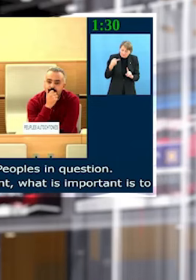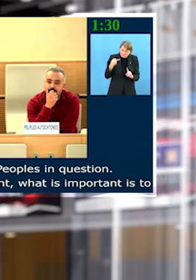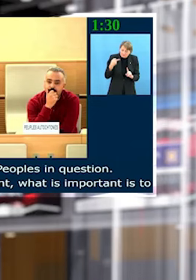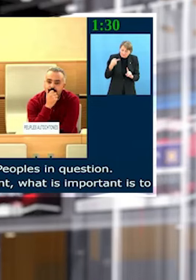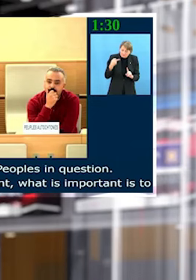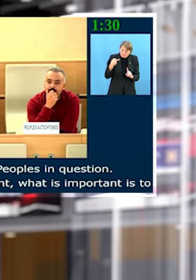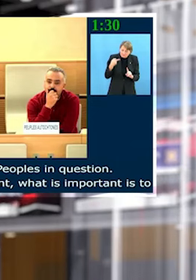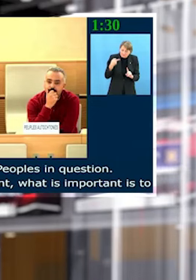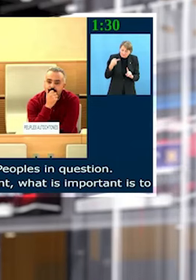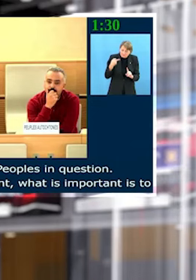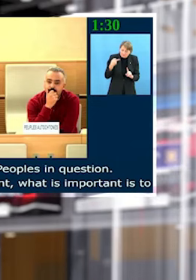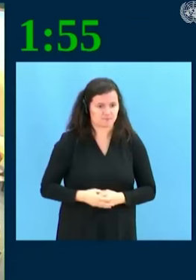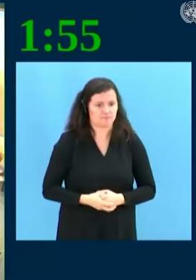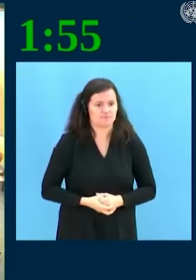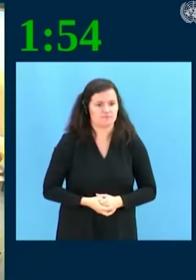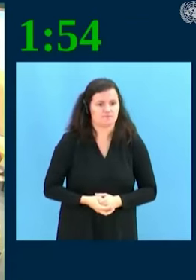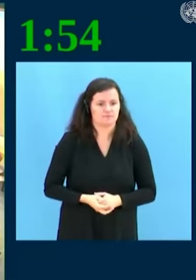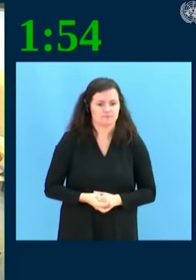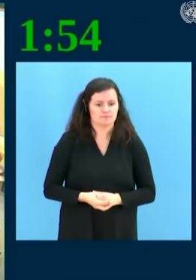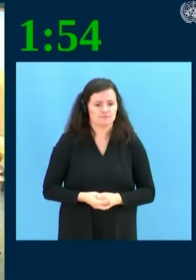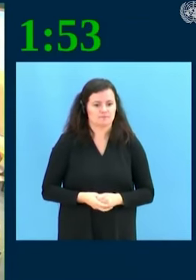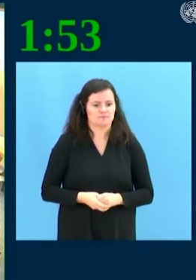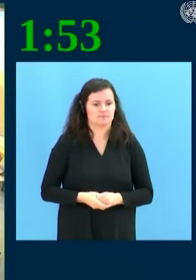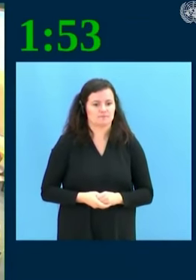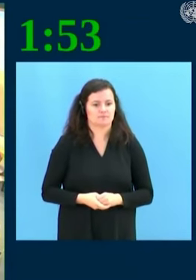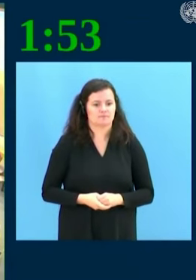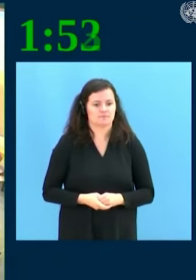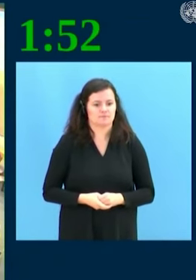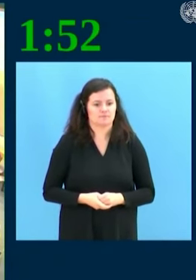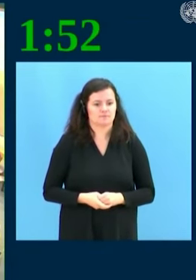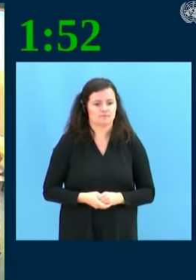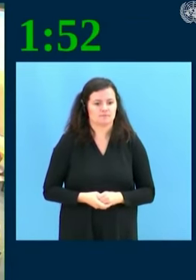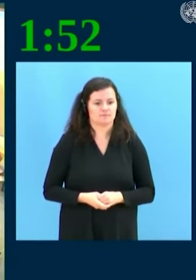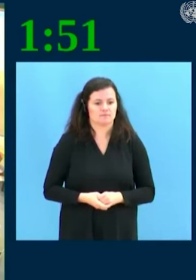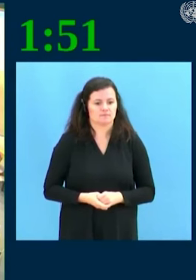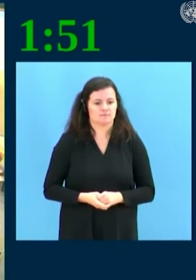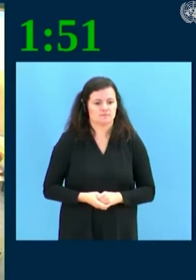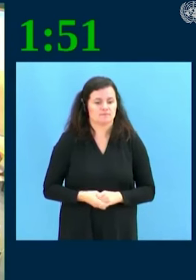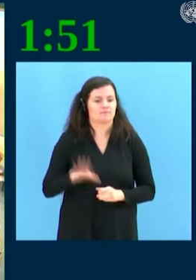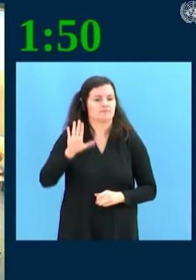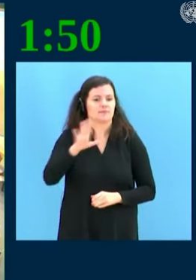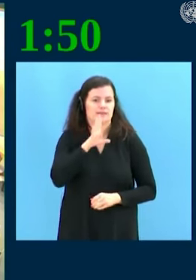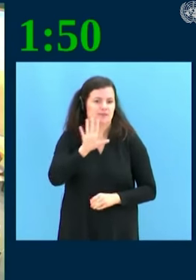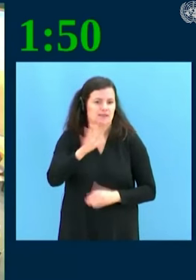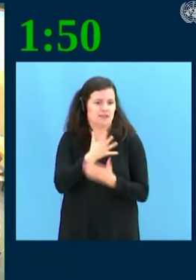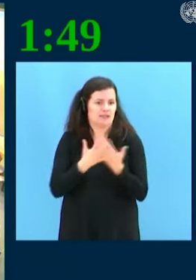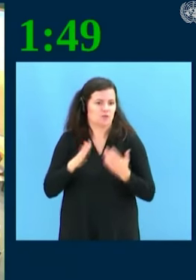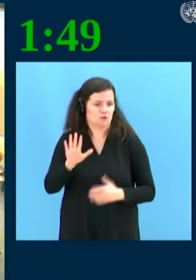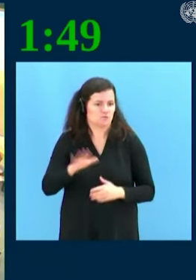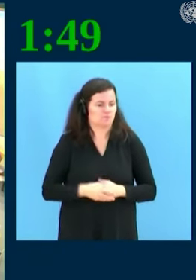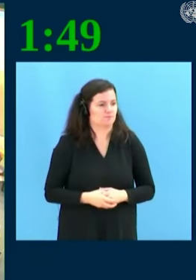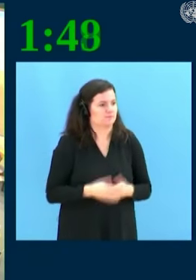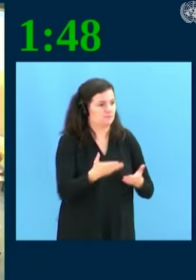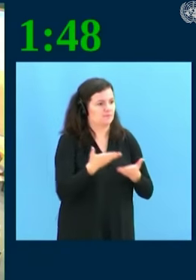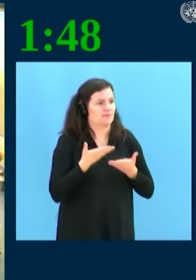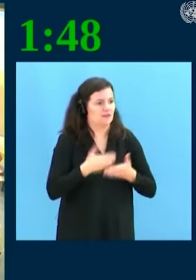տվյալ բնիկ ժողովրդի մշակույթից ու գործառույթներից։ Խորհուրդ, կանգրես, խորհրդարան ժողով, կառավարություն կարևորն են ավեր հաշվի առնվել օրենսդիր ու կամ